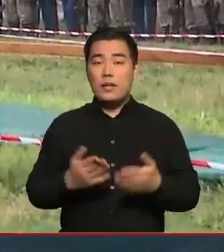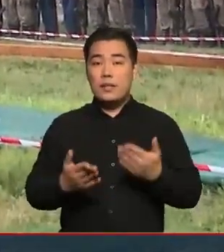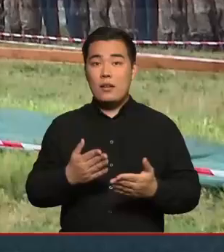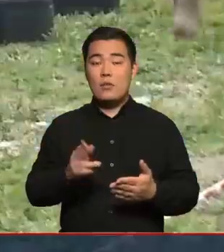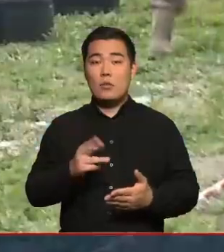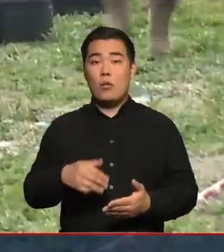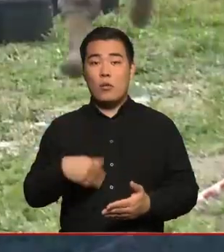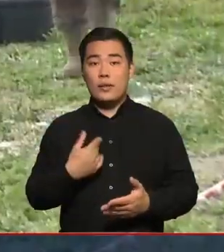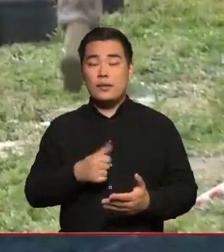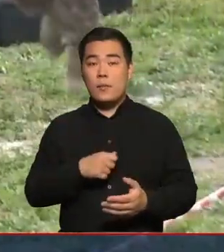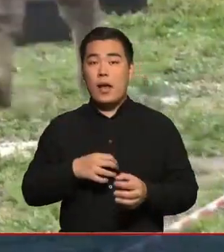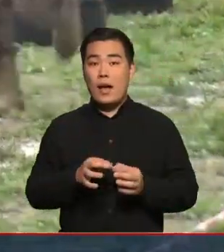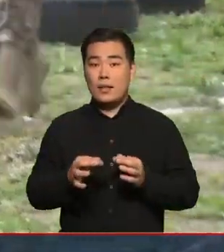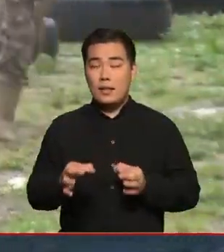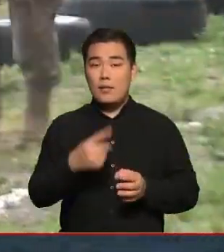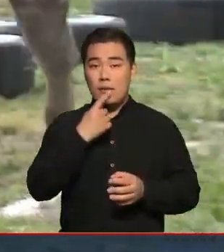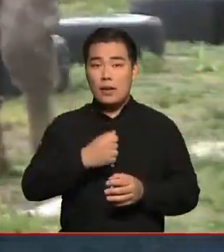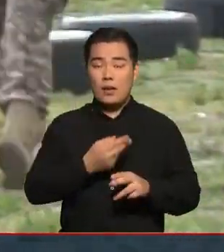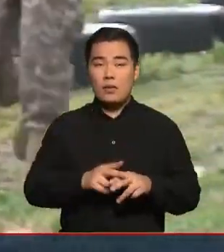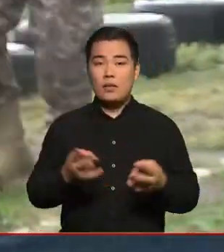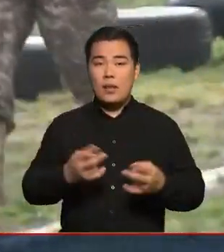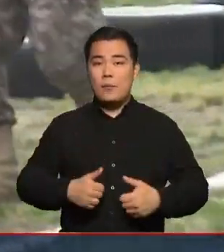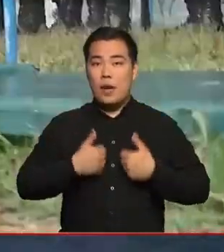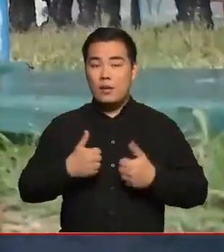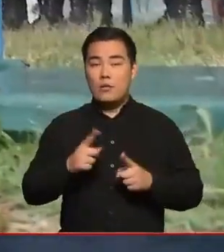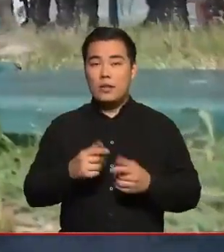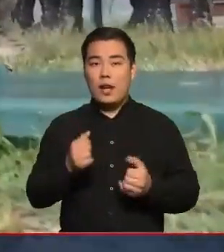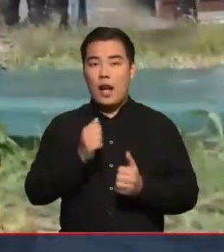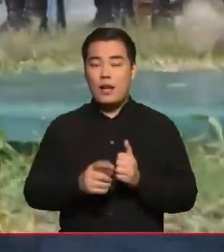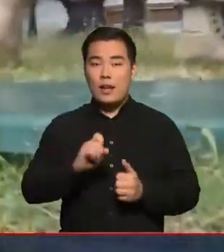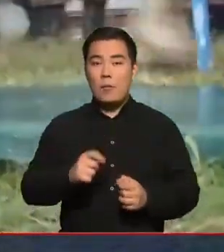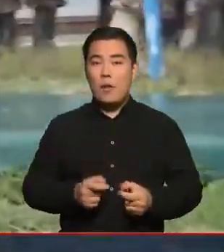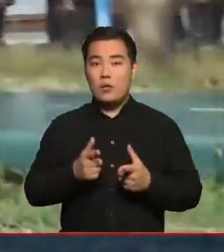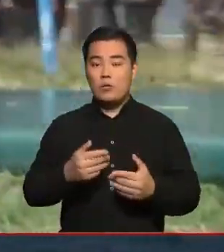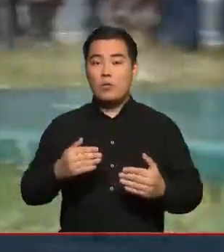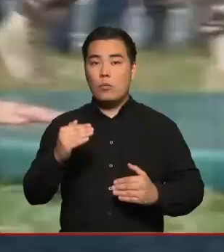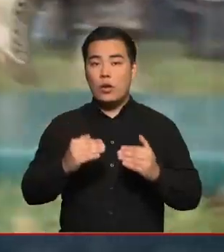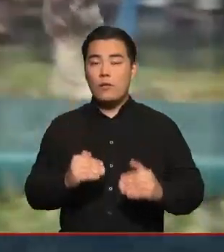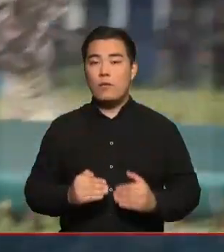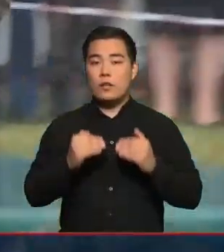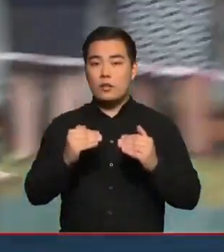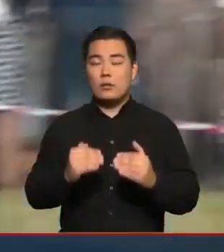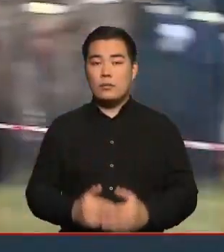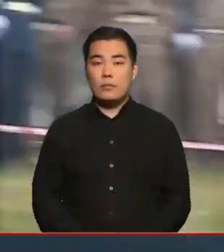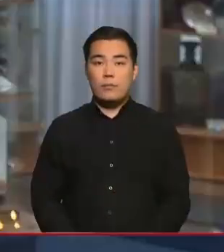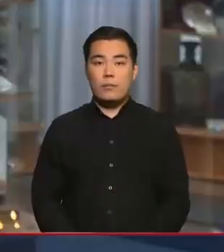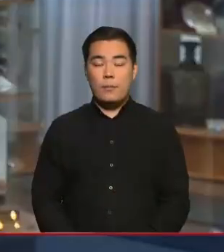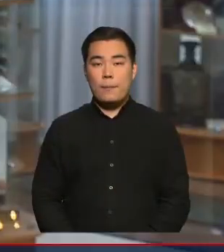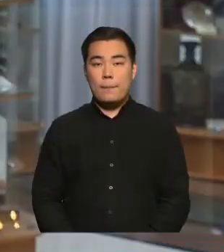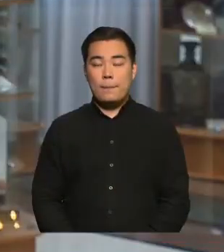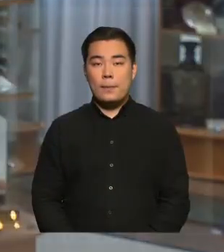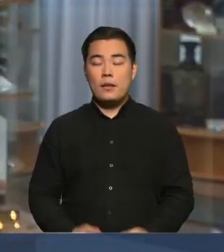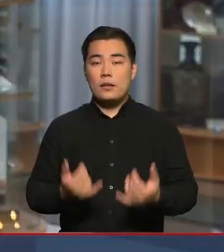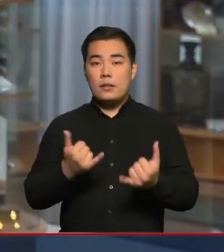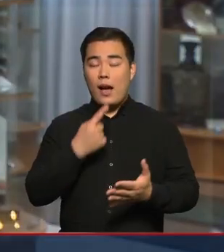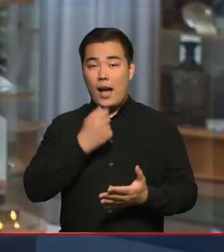все-таки хочется отдалить срок призыва, придется постараться, чтобы каждый раз поступать на уровень выше. Сегодня у